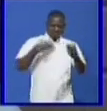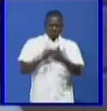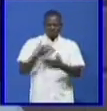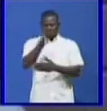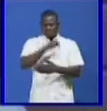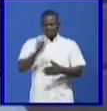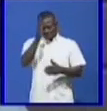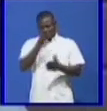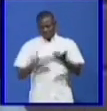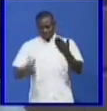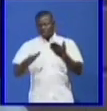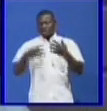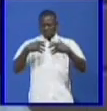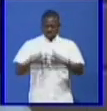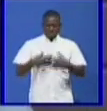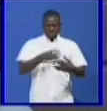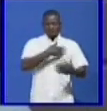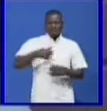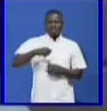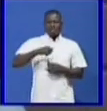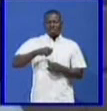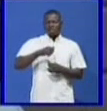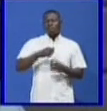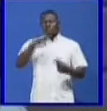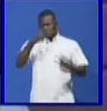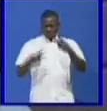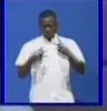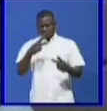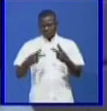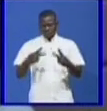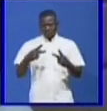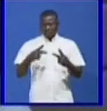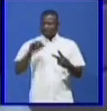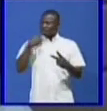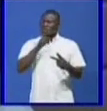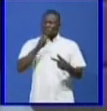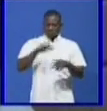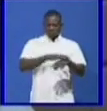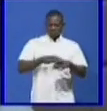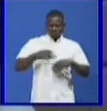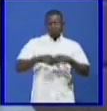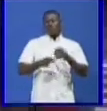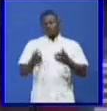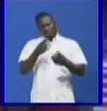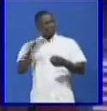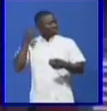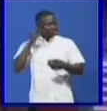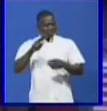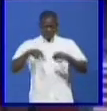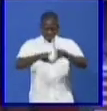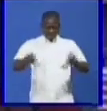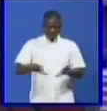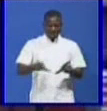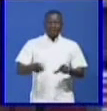des engins et des véhicules qui sont sur un secteur minier. Donc ça veut dire qu'elle